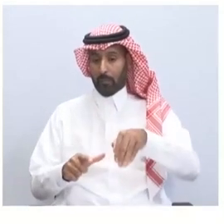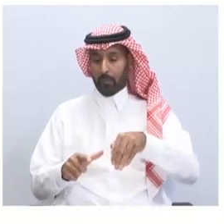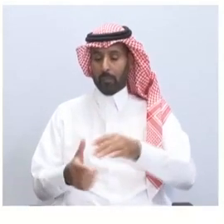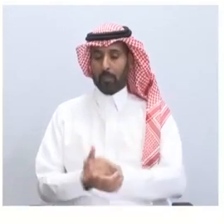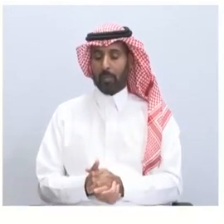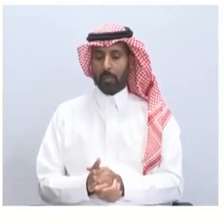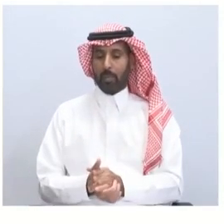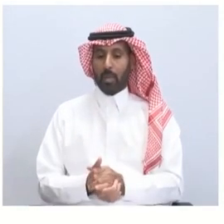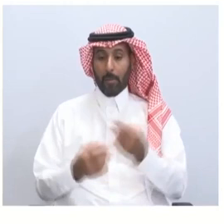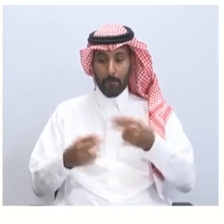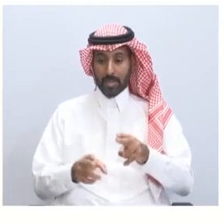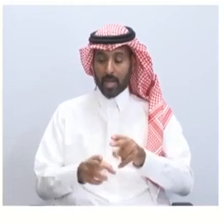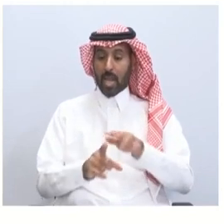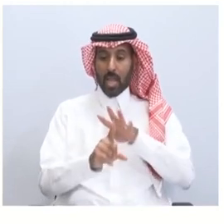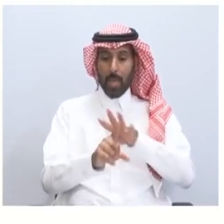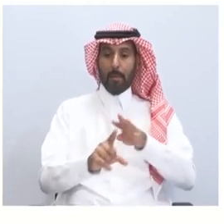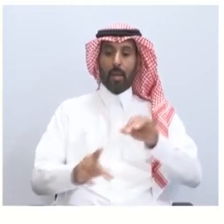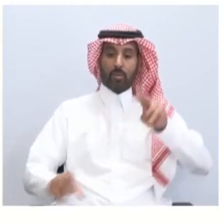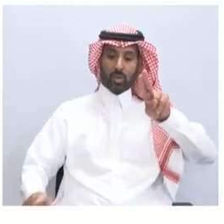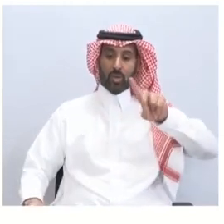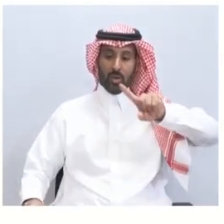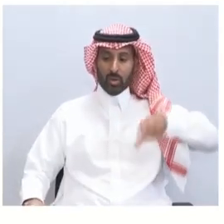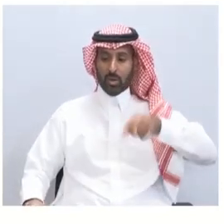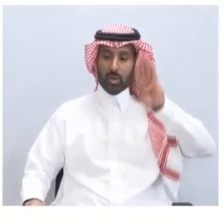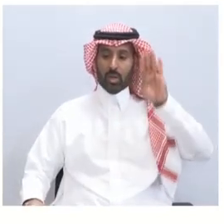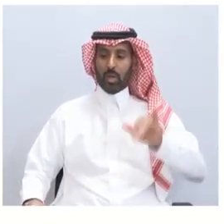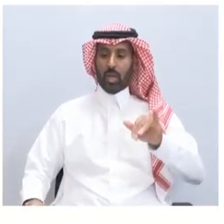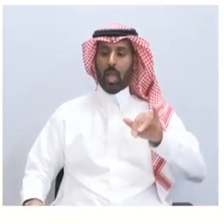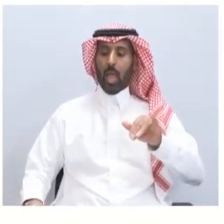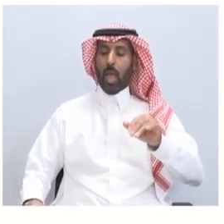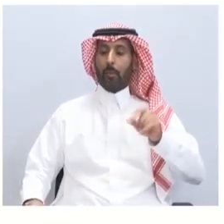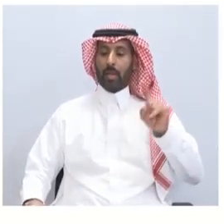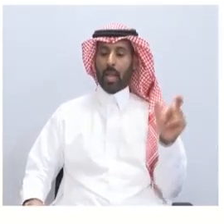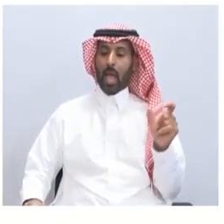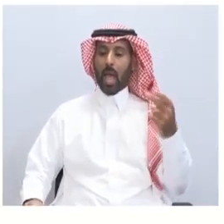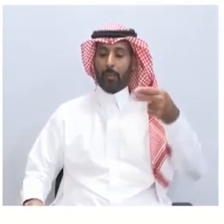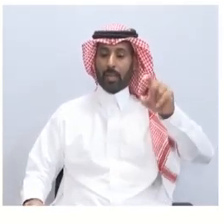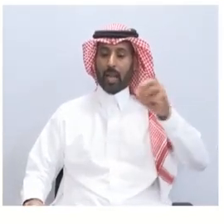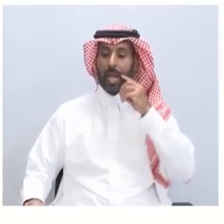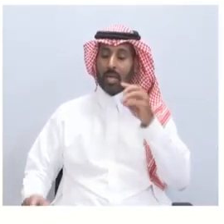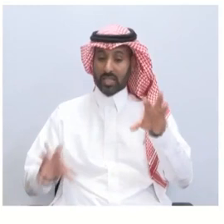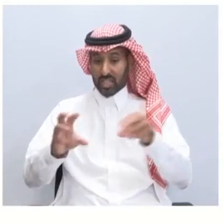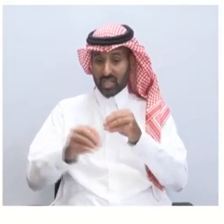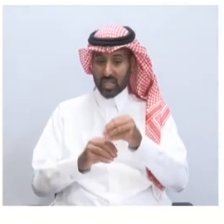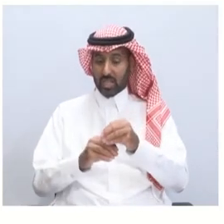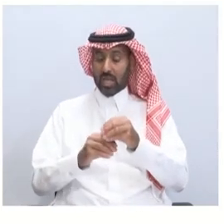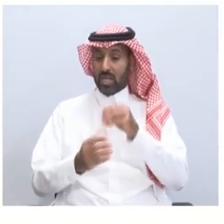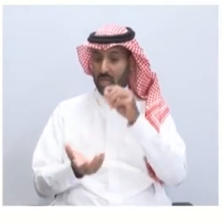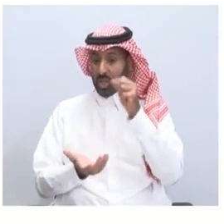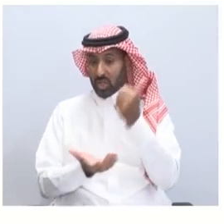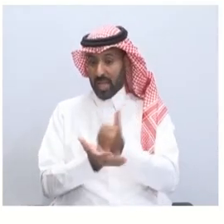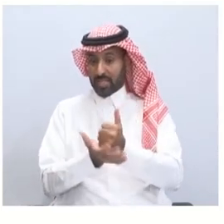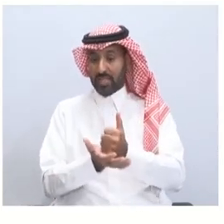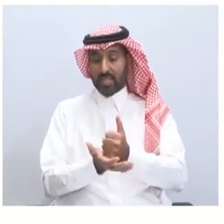المنطقه بدا الامام تركي بن عبد الله لاستعاده وتاسيس